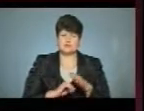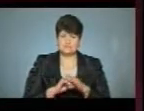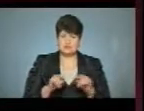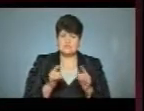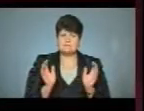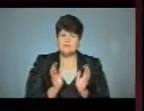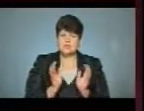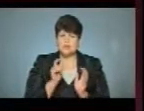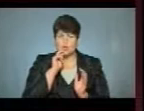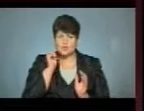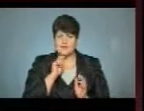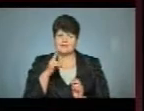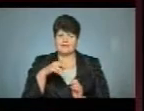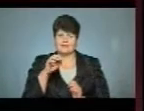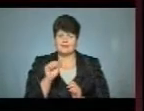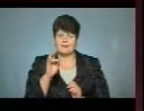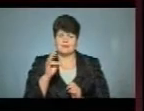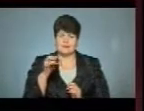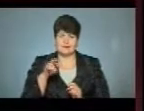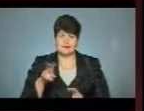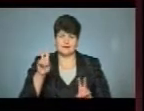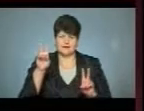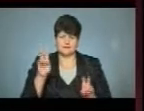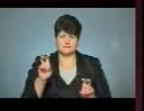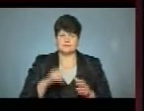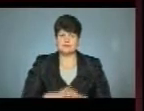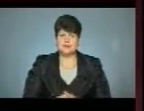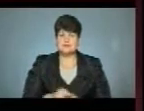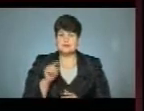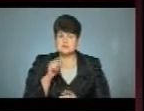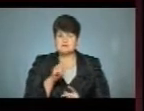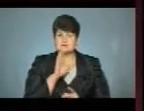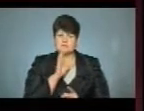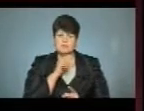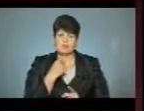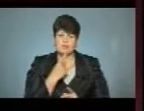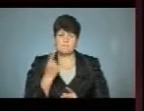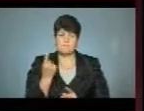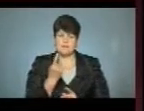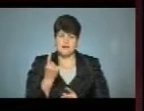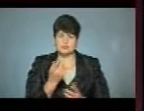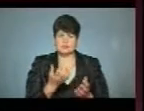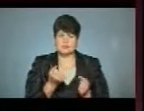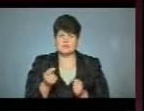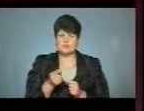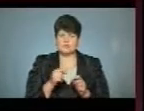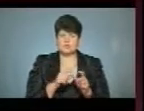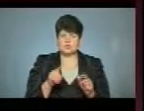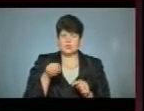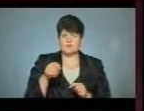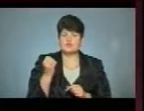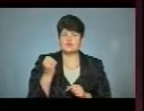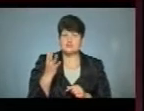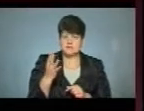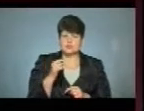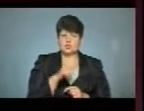«Збережи Україну Данія», повідомила менеджер проєкту Тетяна Підгурська. За її словами, першою приладдя отримала Тернопільська школа номер